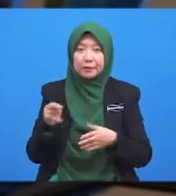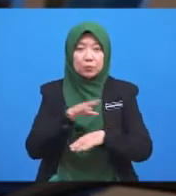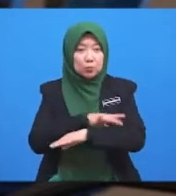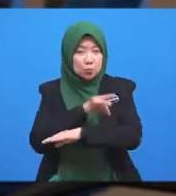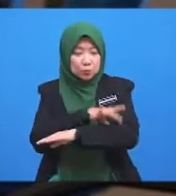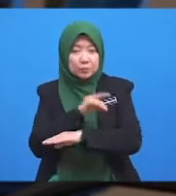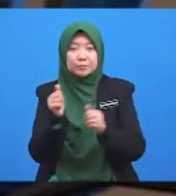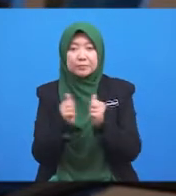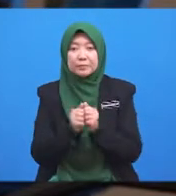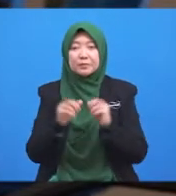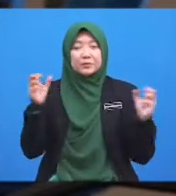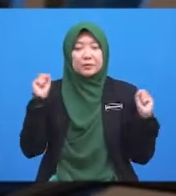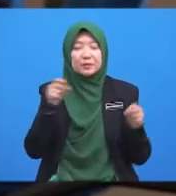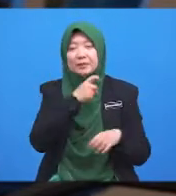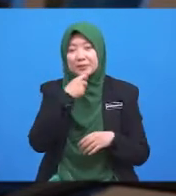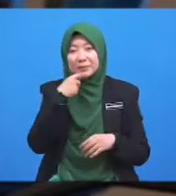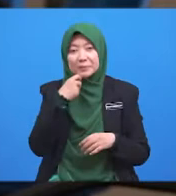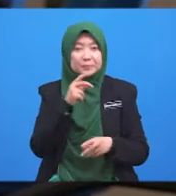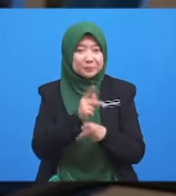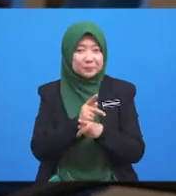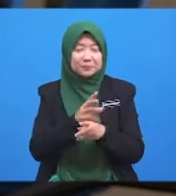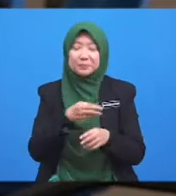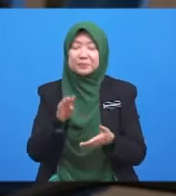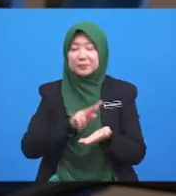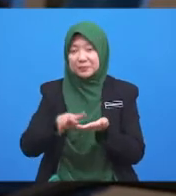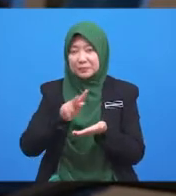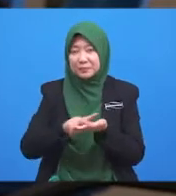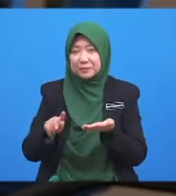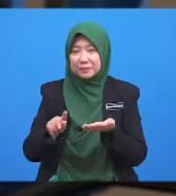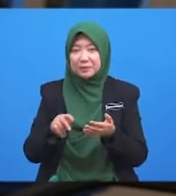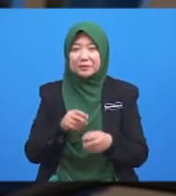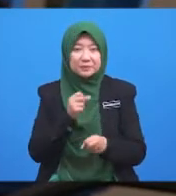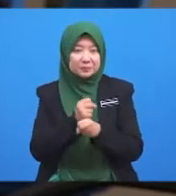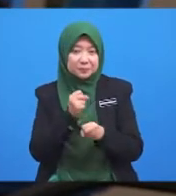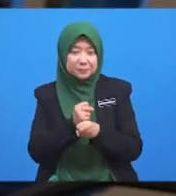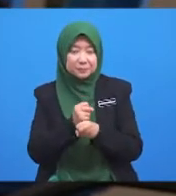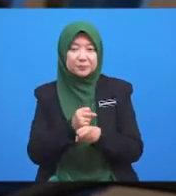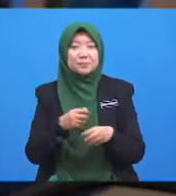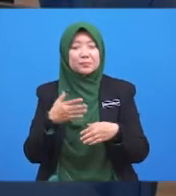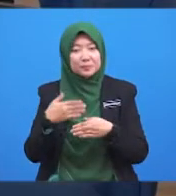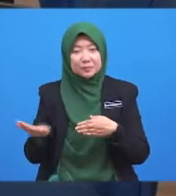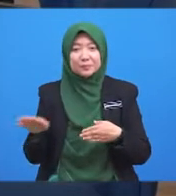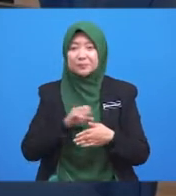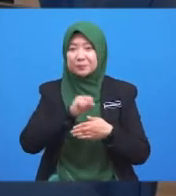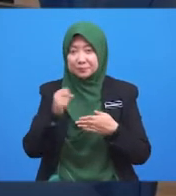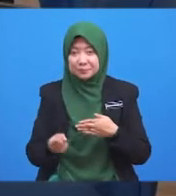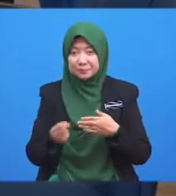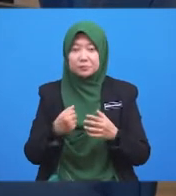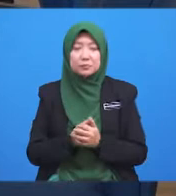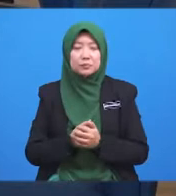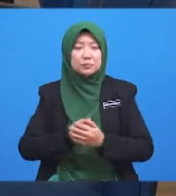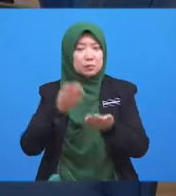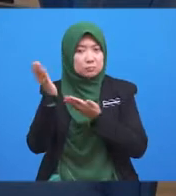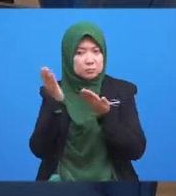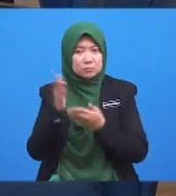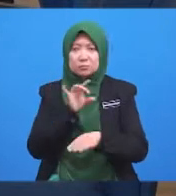dirawat dengan tuala kering. Simpan dan kemas ruang kerja setelah selesai. Antara khidmat nasihat yang